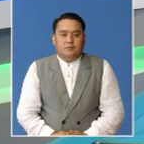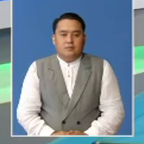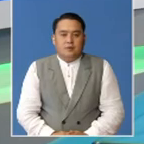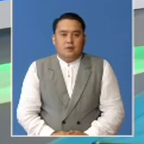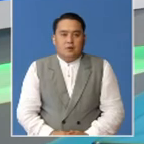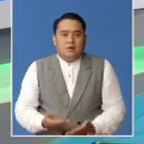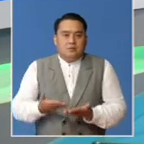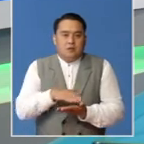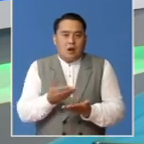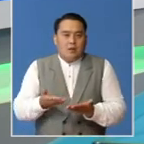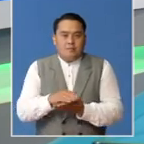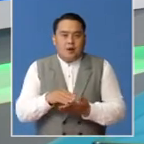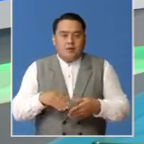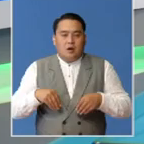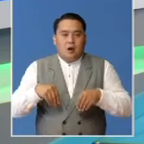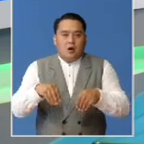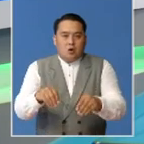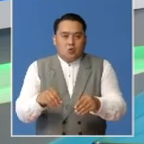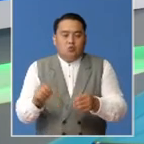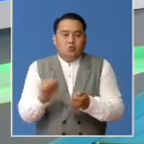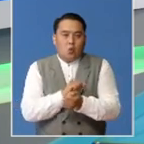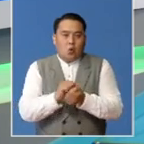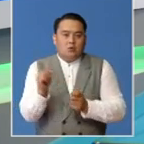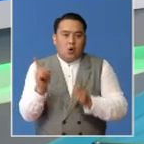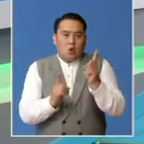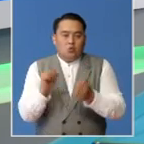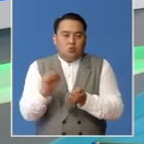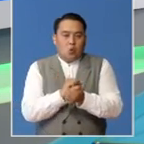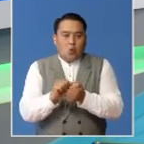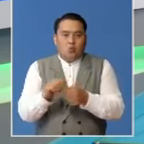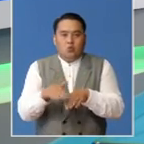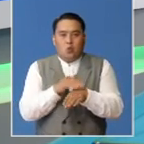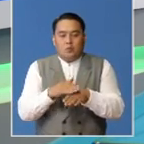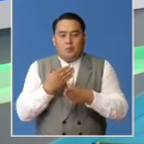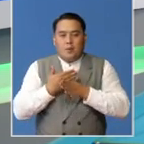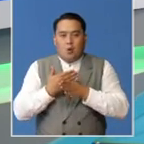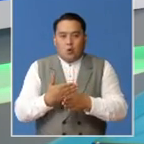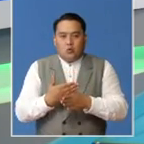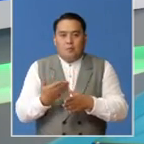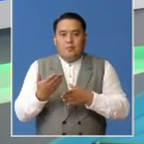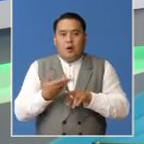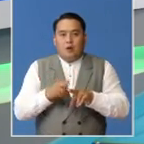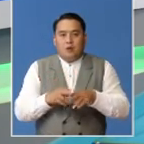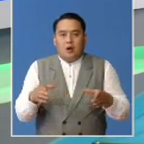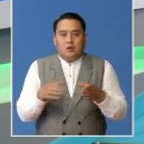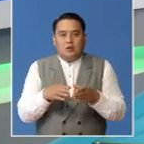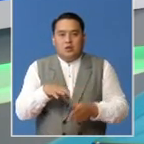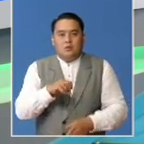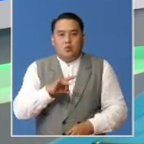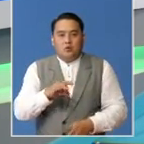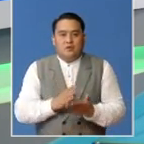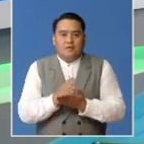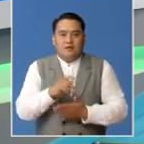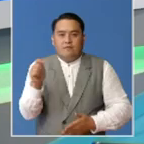Скопать огород, нарубить дрова, почистить двор от сухостоя. Все это под силу добровольным помощникам. Под опекой отряда тимуровцев,